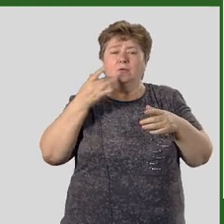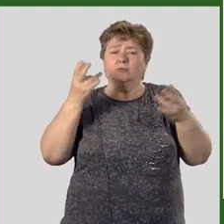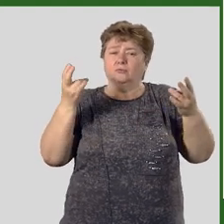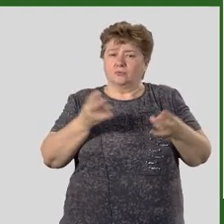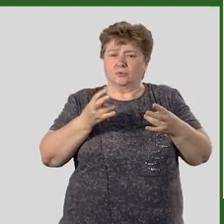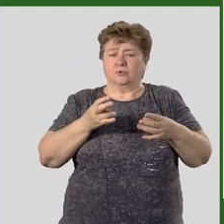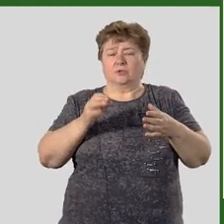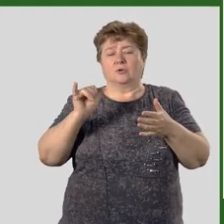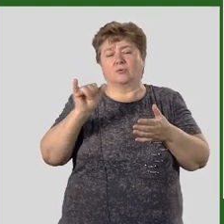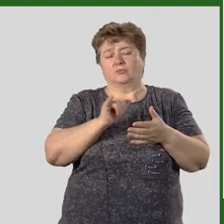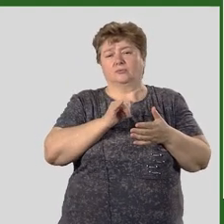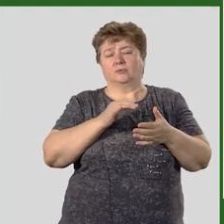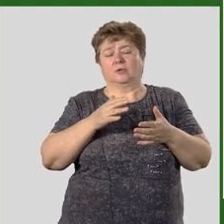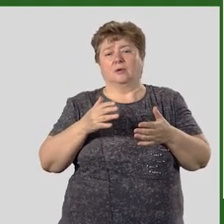необходимости.